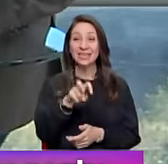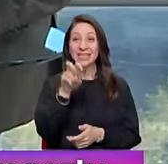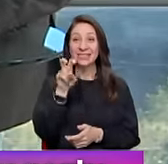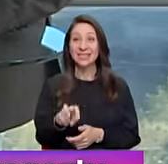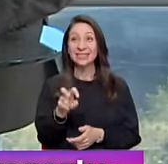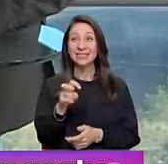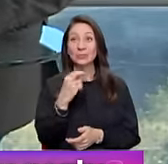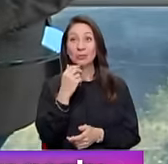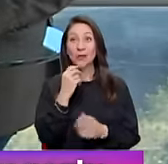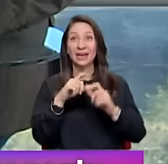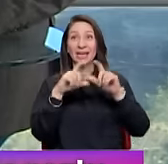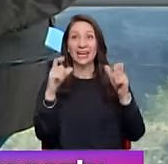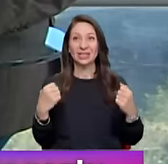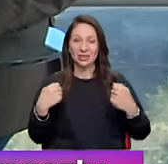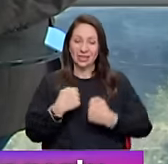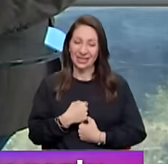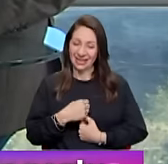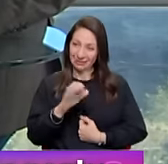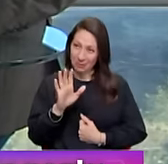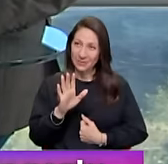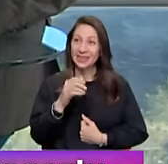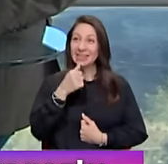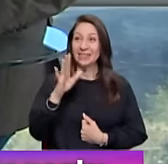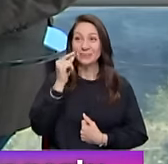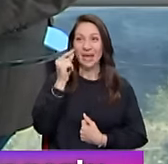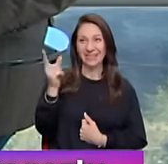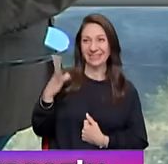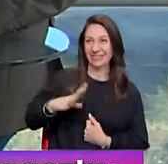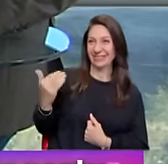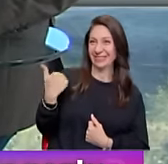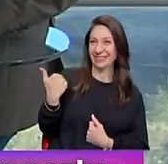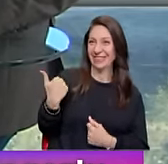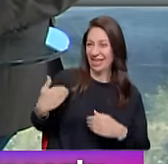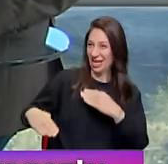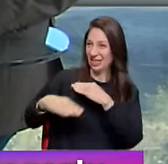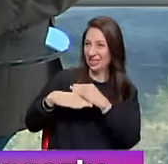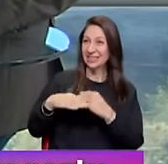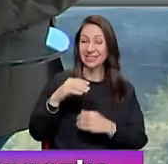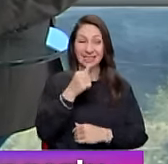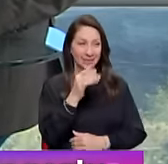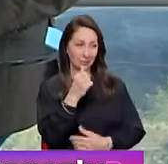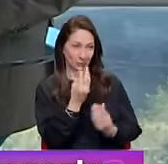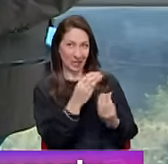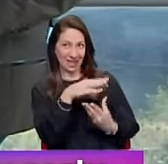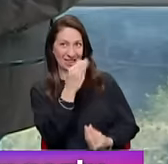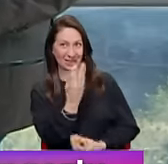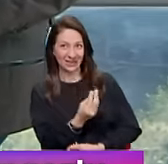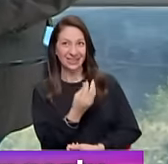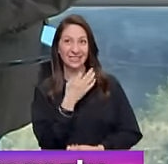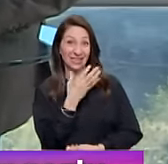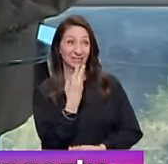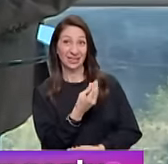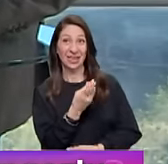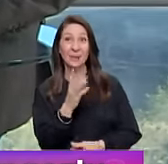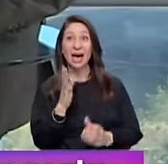988 rakımlı tepede ve cekette. Tamam Deniz Zeyrek'in de isteğiyle şartları eşledik. Deniz ama, abi. Ama güzel oldu yani. Teşekkürler yakıştı. Sağ olasın.